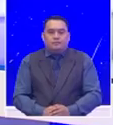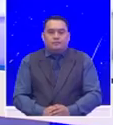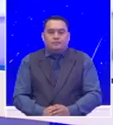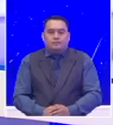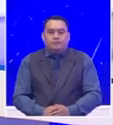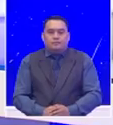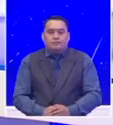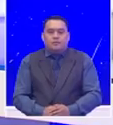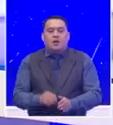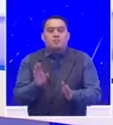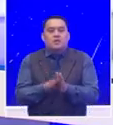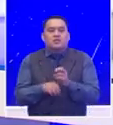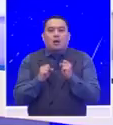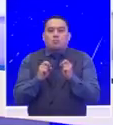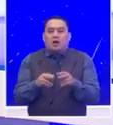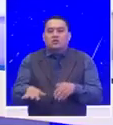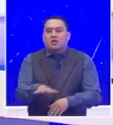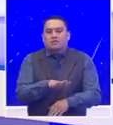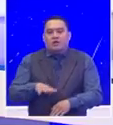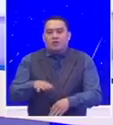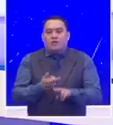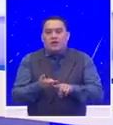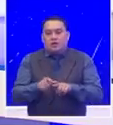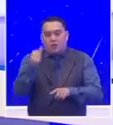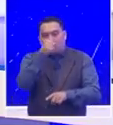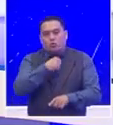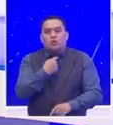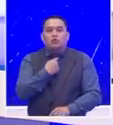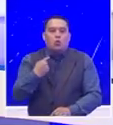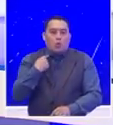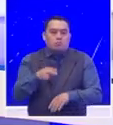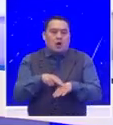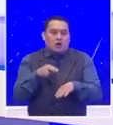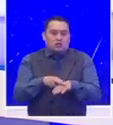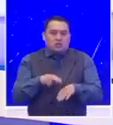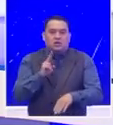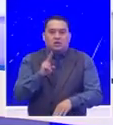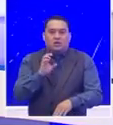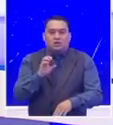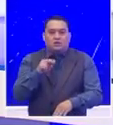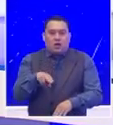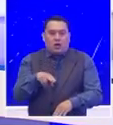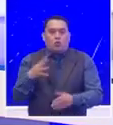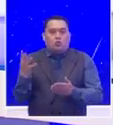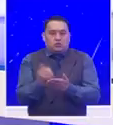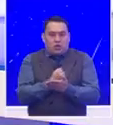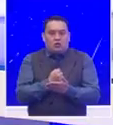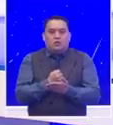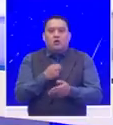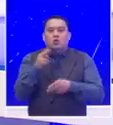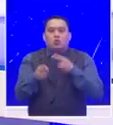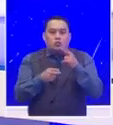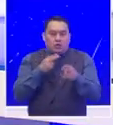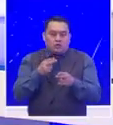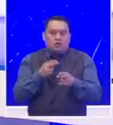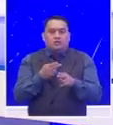Продолжаем выпуск. Безопасные дворы появились в этом году в городе Талдыкурган. Полицейским и председателям КСК удалось убедить жильцов